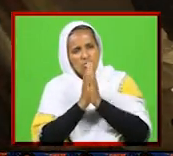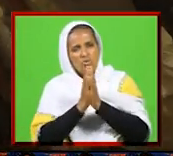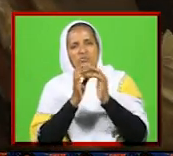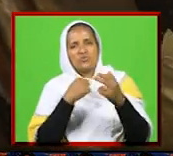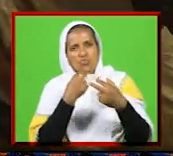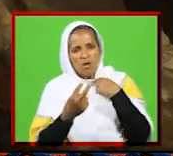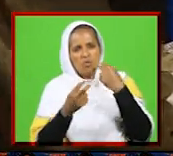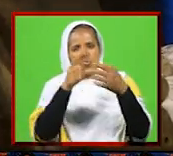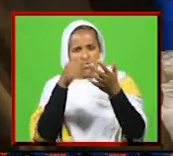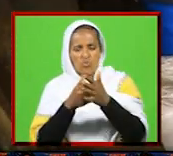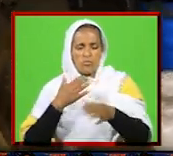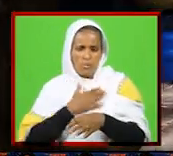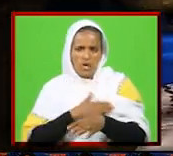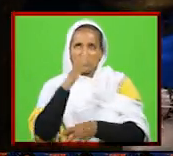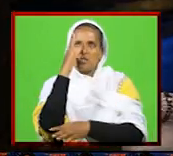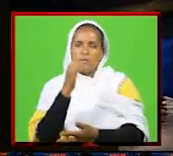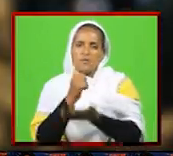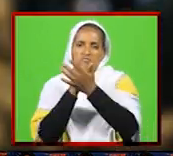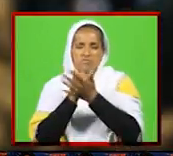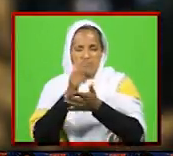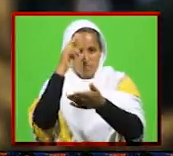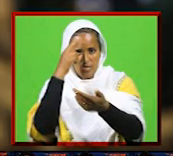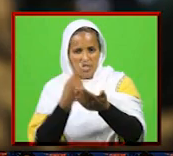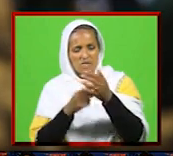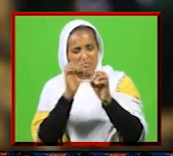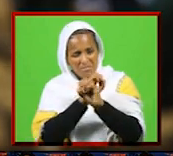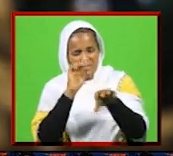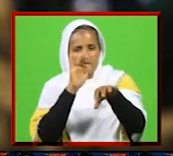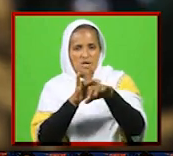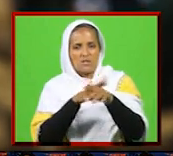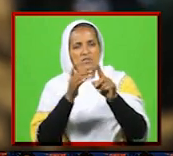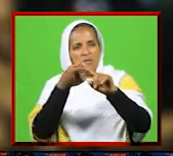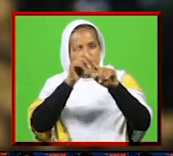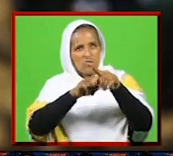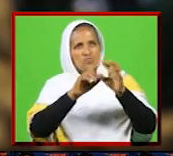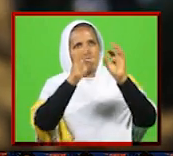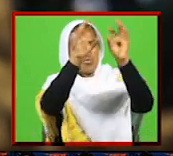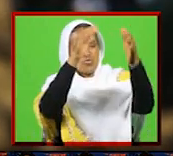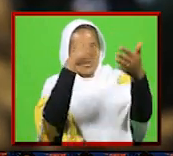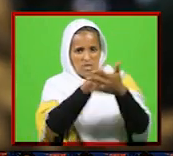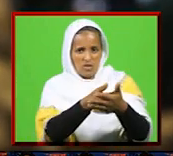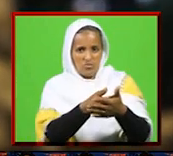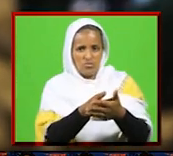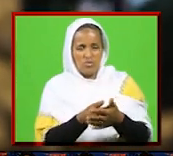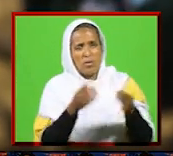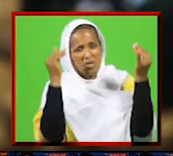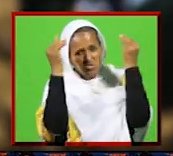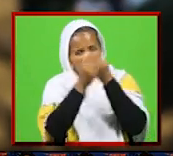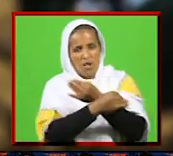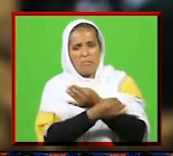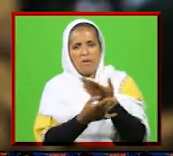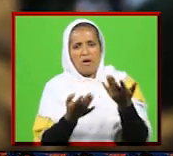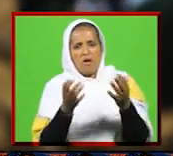አለኝ። በቃል እየለምናለሁ ጸልያለሁ ጮሃለሁ እንዲያው እባክህን እያልሁ ለባላ ምንም ነገር ሳይሆኑ